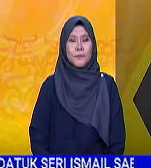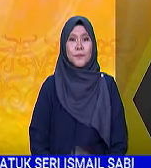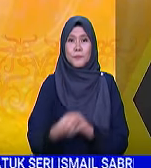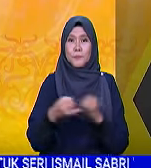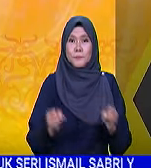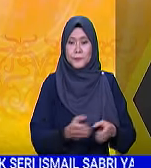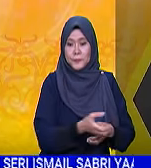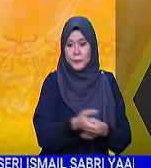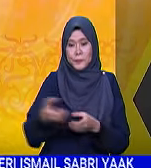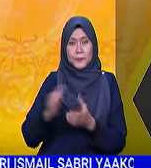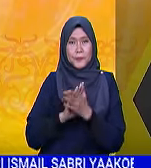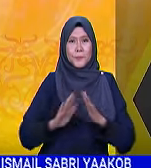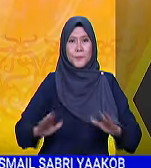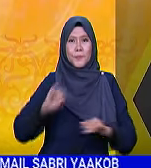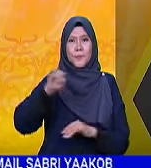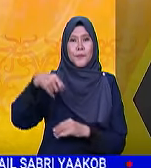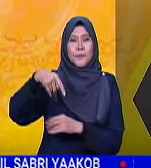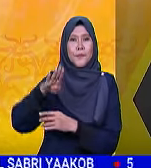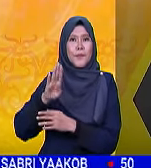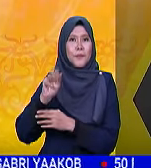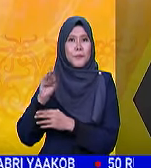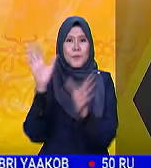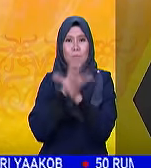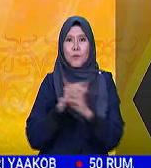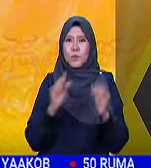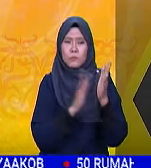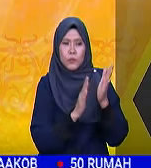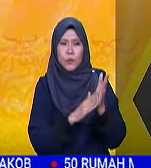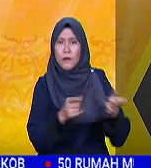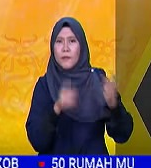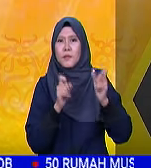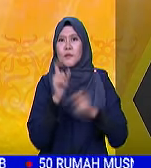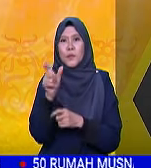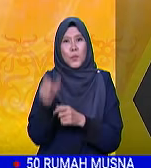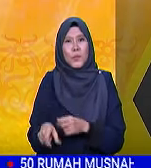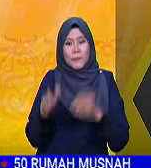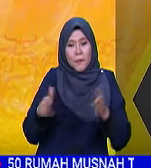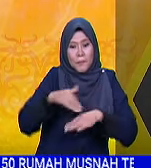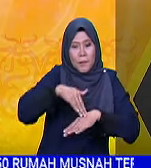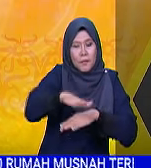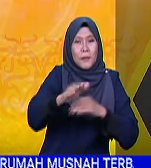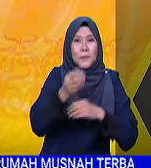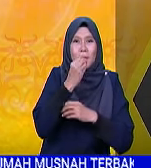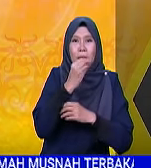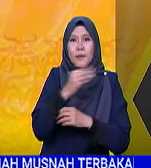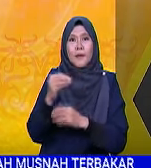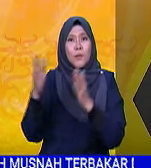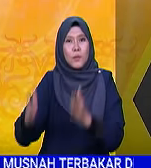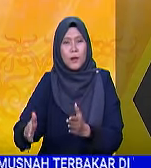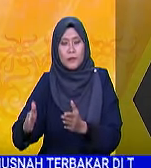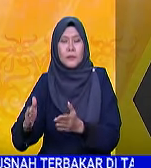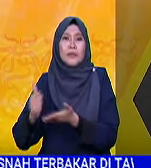Jabatan Bomba dan Penyelamat Malaysia JPBM Sarawak memuji tindakan pantas seorang penghantar makanan dan beberapa orang